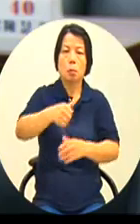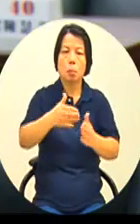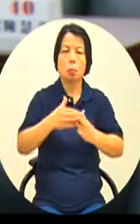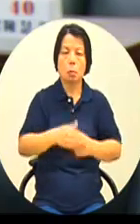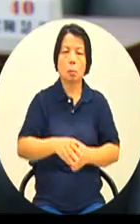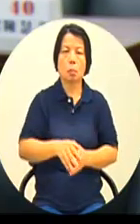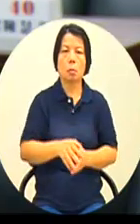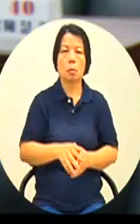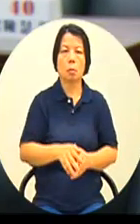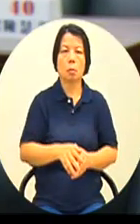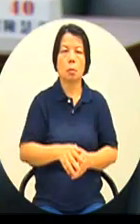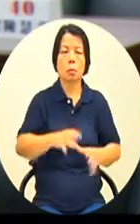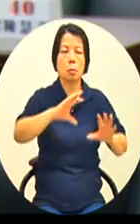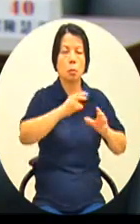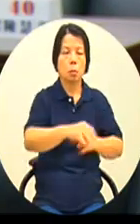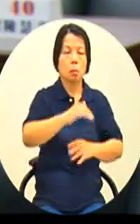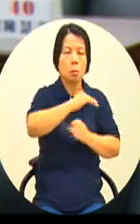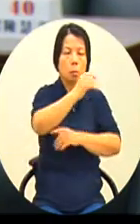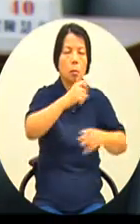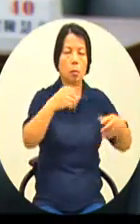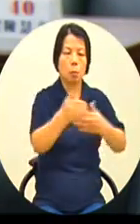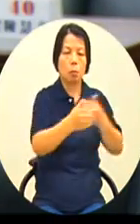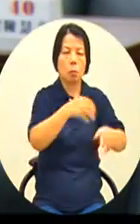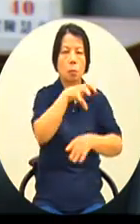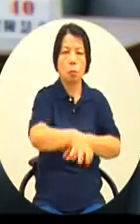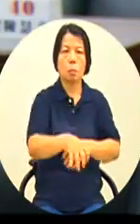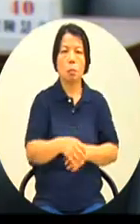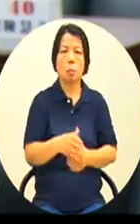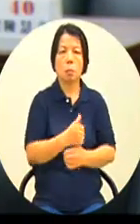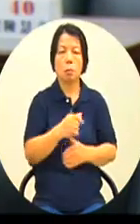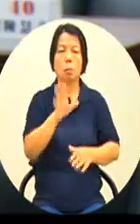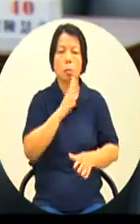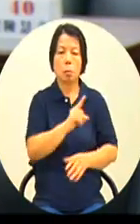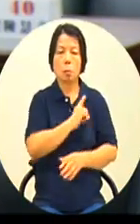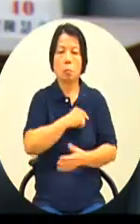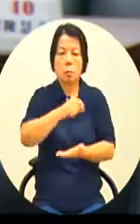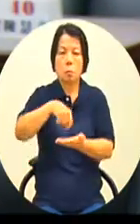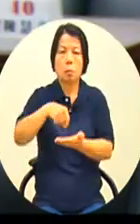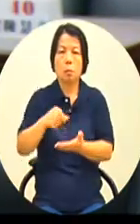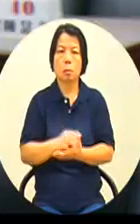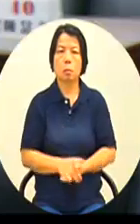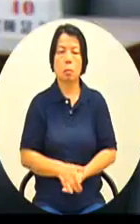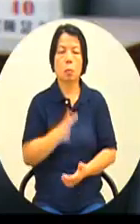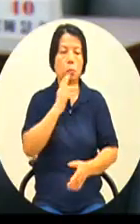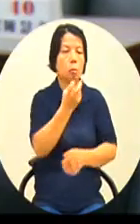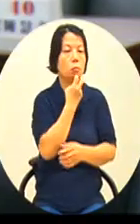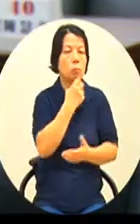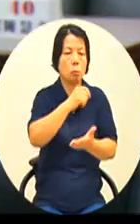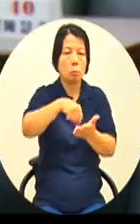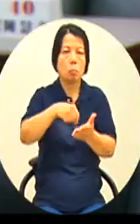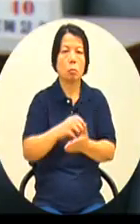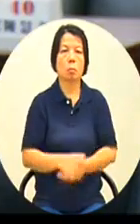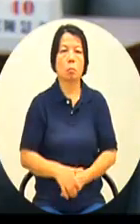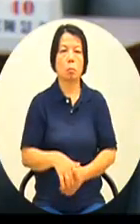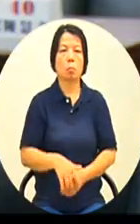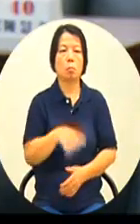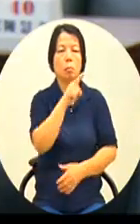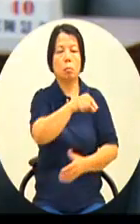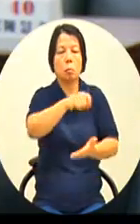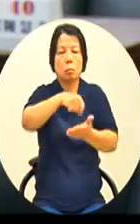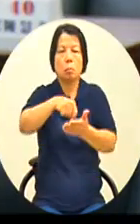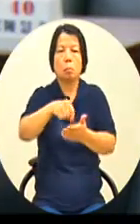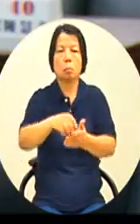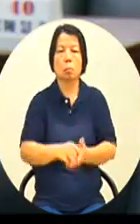讲，哈，国光局讲，迄个牌啊，迄是咱写还是咱中央写？ 国光局， 甲建